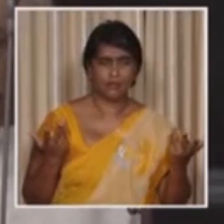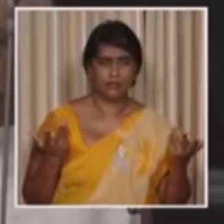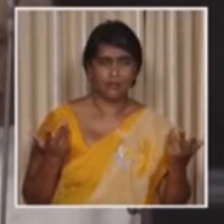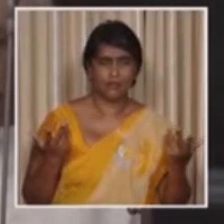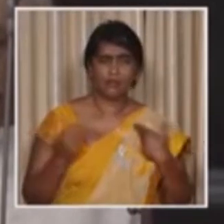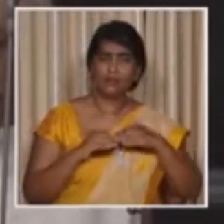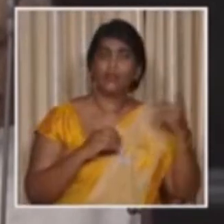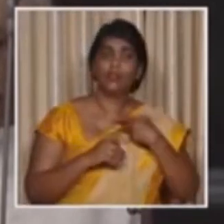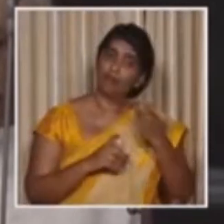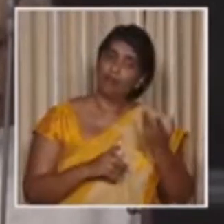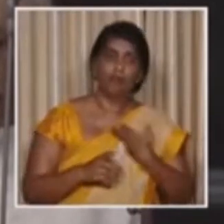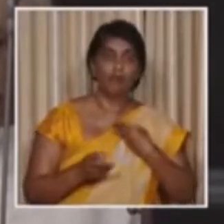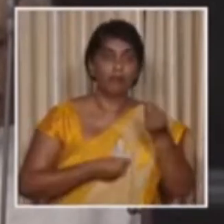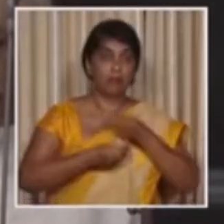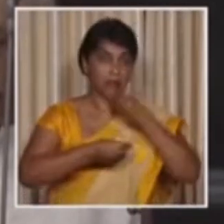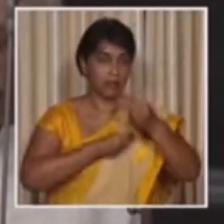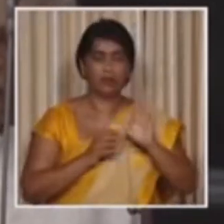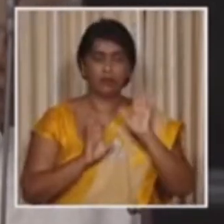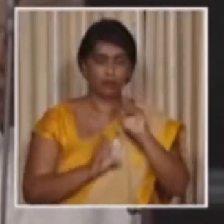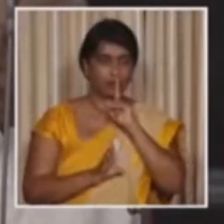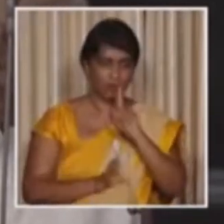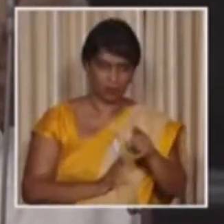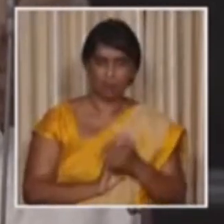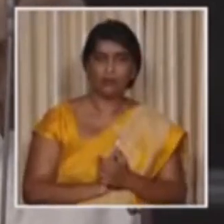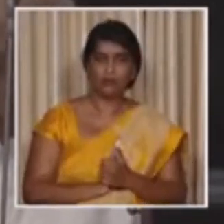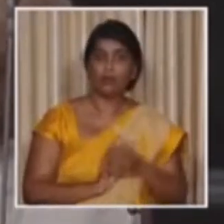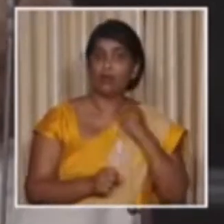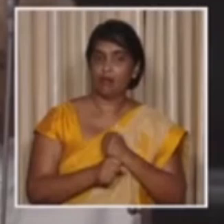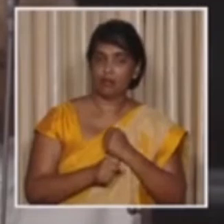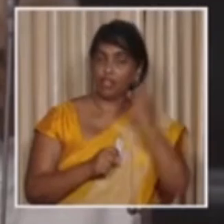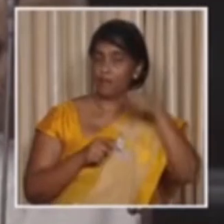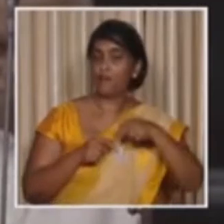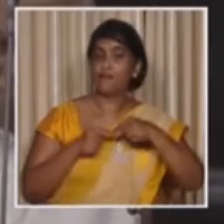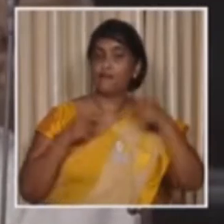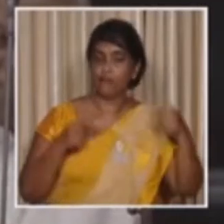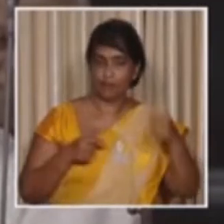අනිත් පැත්තෙන් කෝ අපි දෙන්න මේක ගන්න දෙනු කරනවා කියලා එන්න අඩු ගන්න ඉල්ලන්න තිබුණානේ ආණ්ඩුවටත් විරුද්ධව